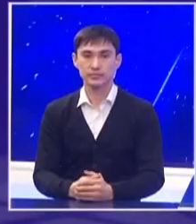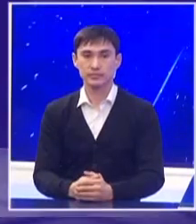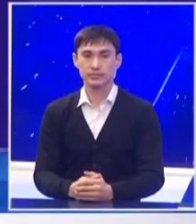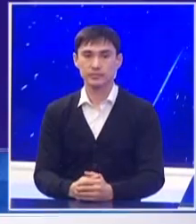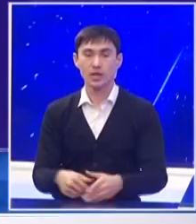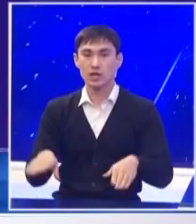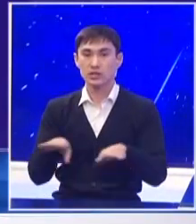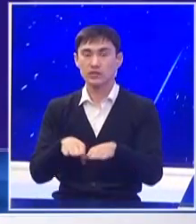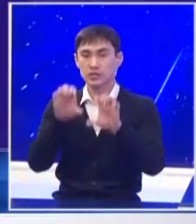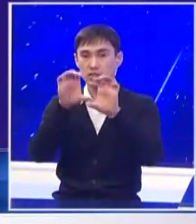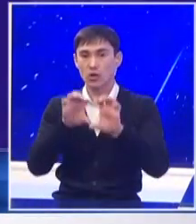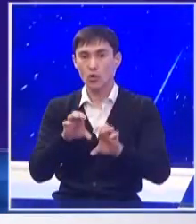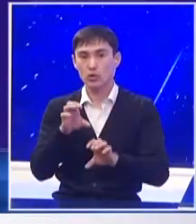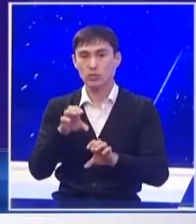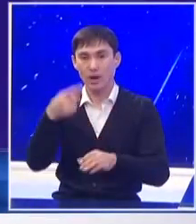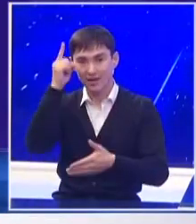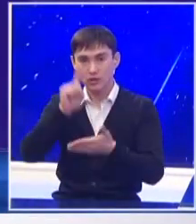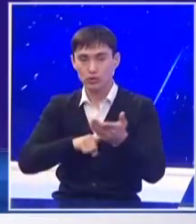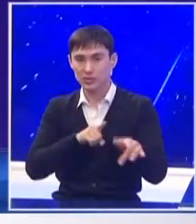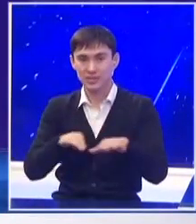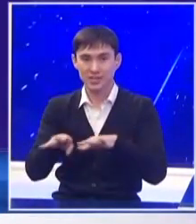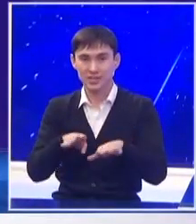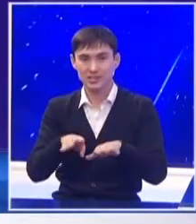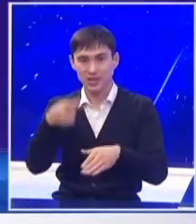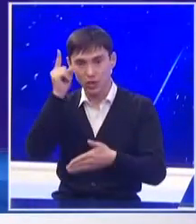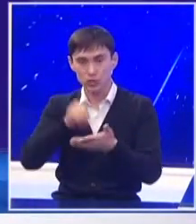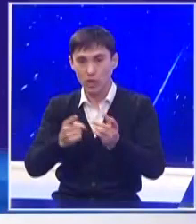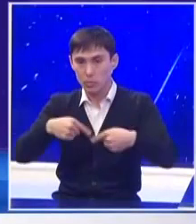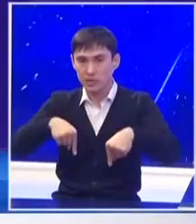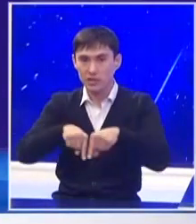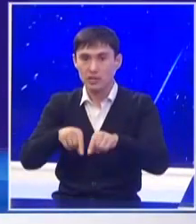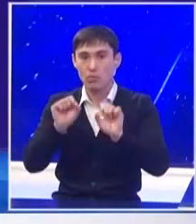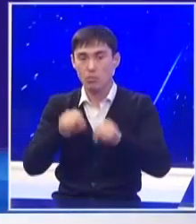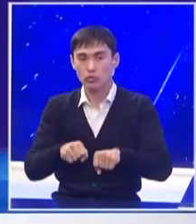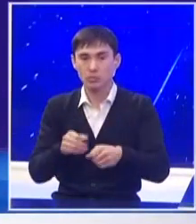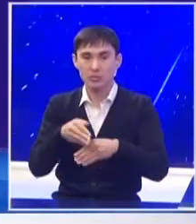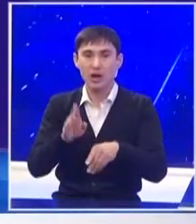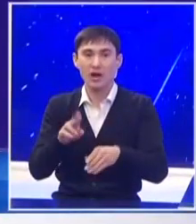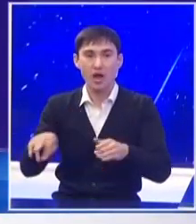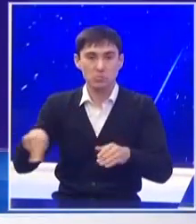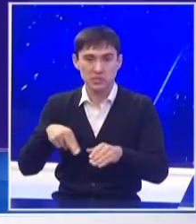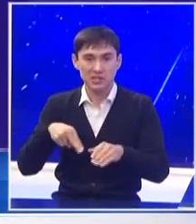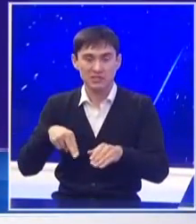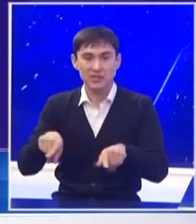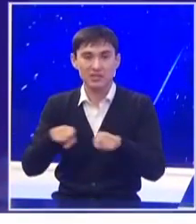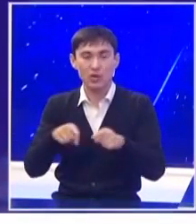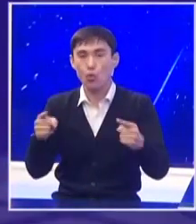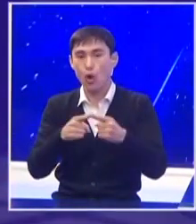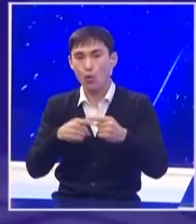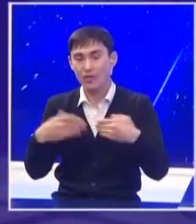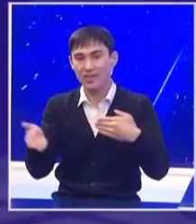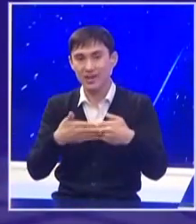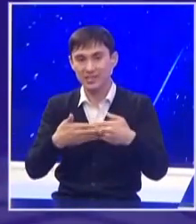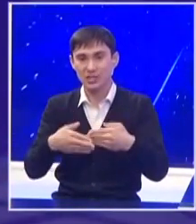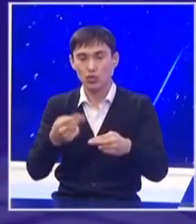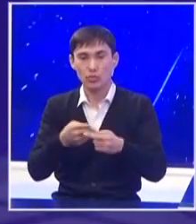В соответствии с законом о религиозной деятельности и религиозных объединениях может приниматься как административное, так и уголовное наказание.